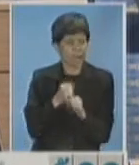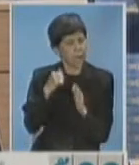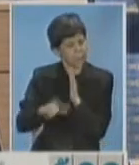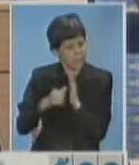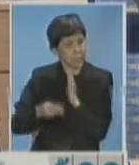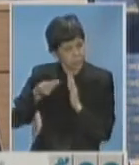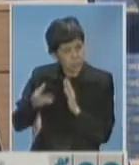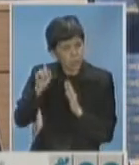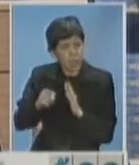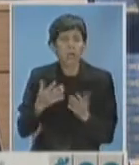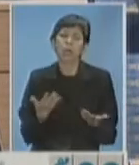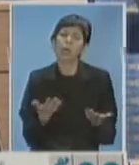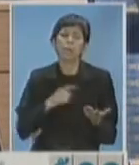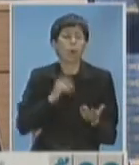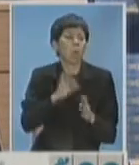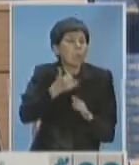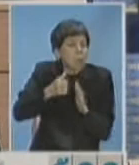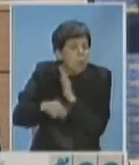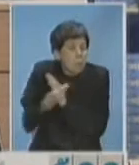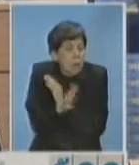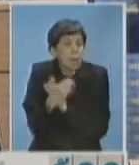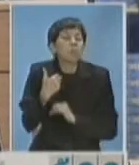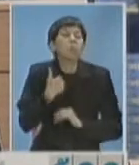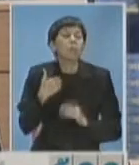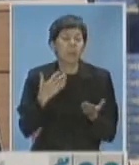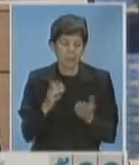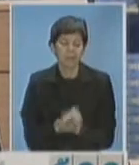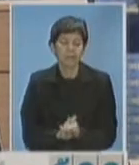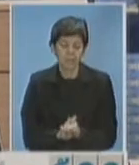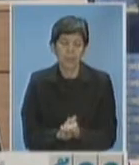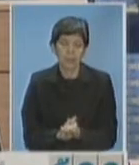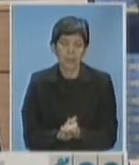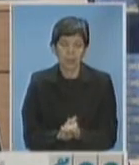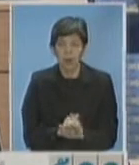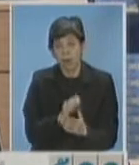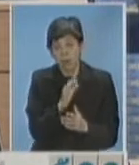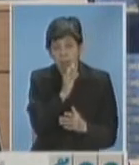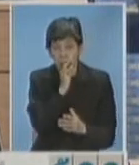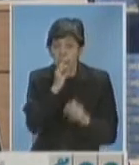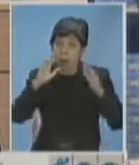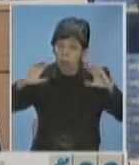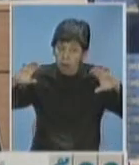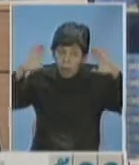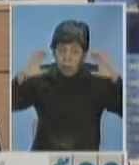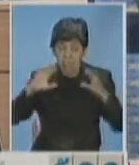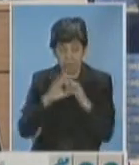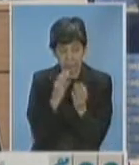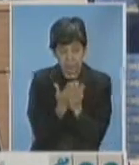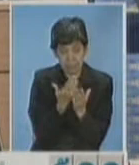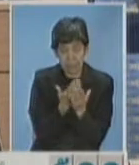ภาษีได้เลยเหมือนกับบางคนท่านประธานครับเมื่อรัฐบาลจะมาขอใช้จ่